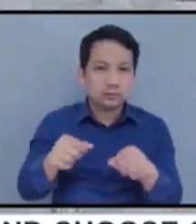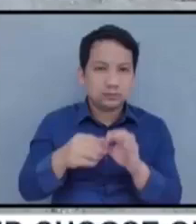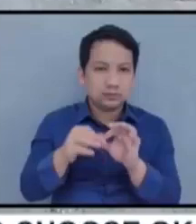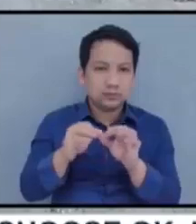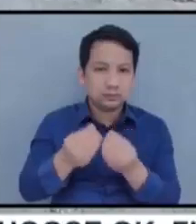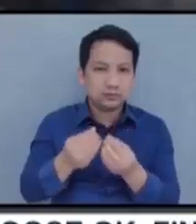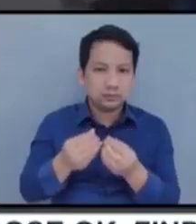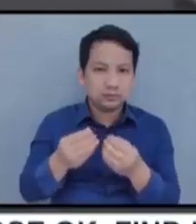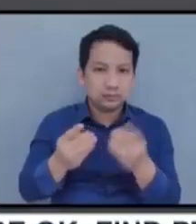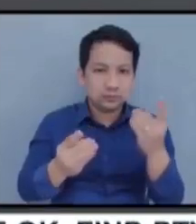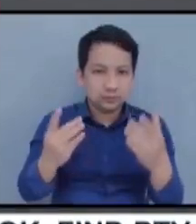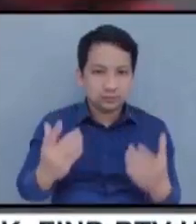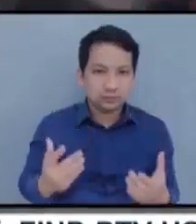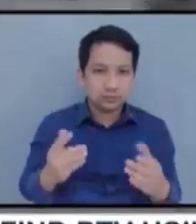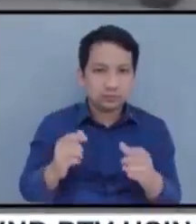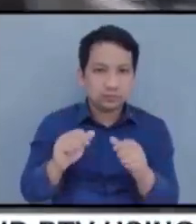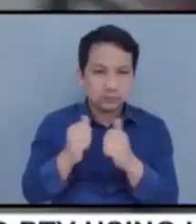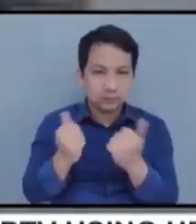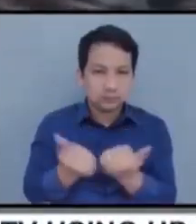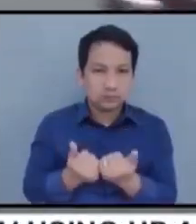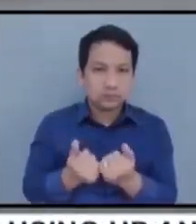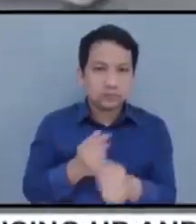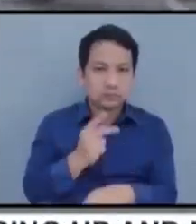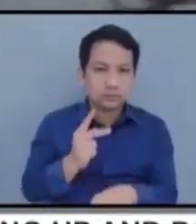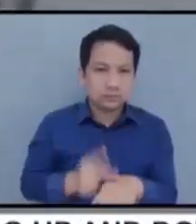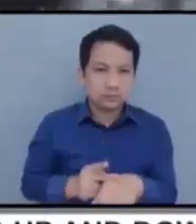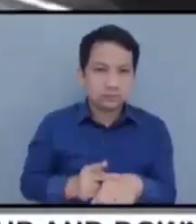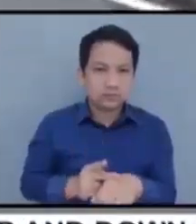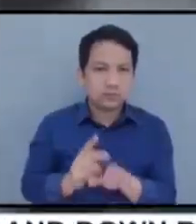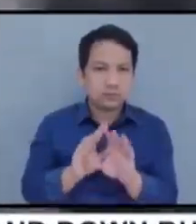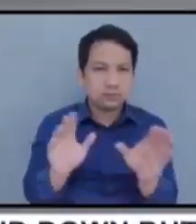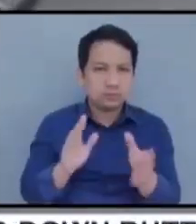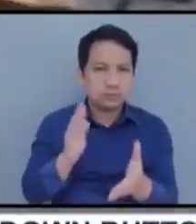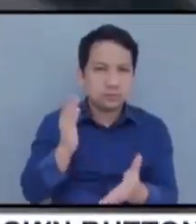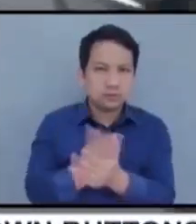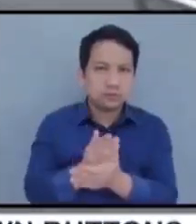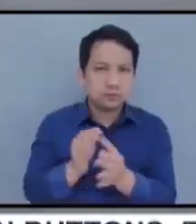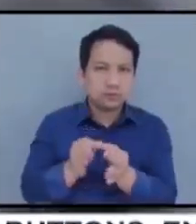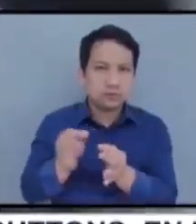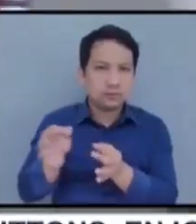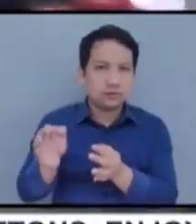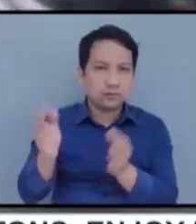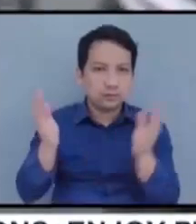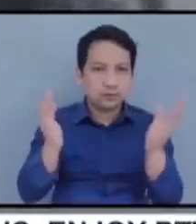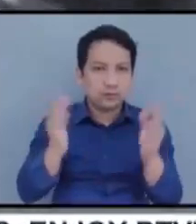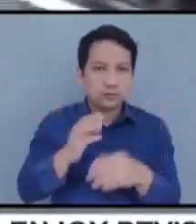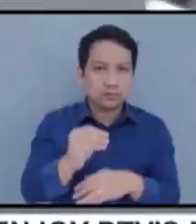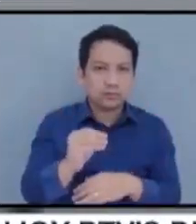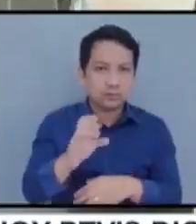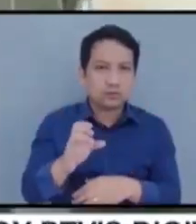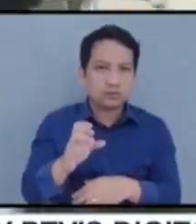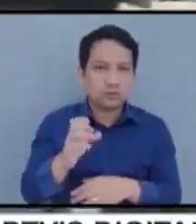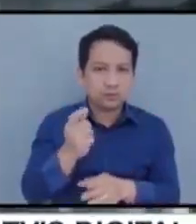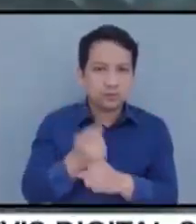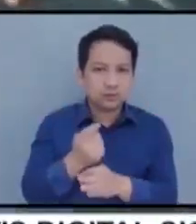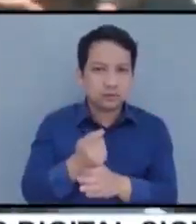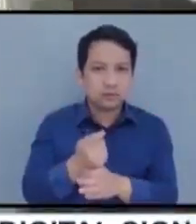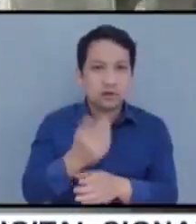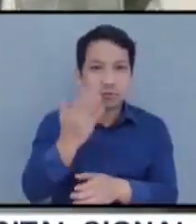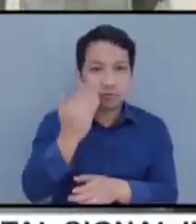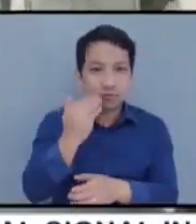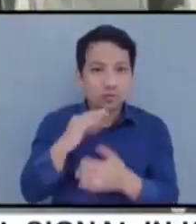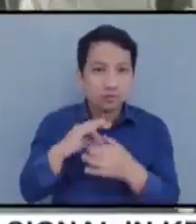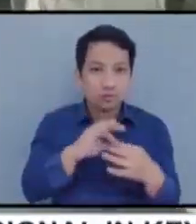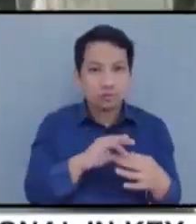Drivers Association of the Philippines na ihinto ang pagpapalawak ng mga serbisyo ng MC Taxi dahil makakaapekto ito sa